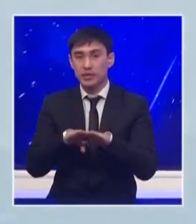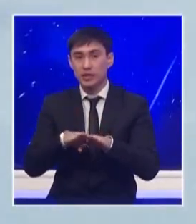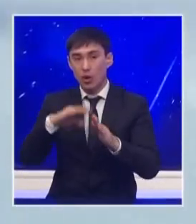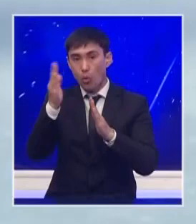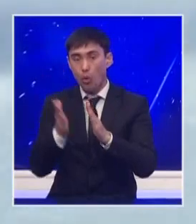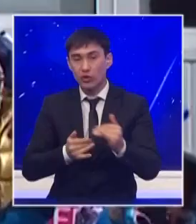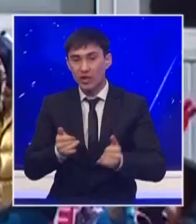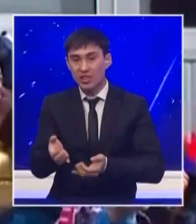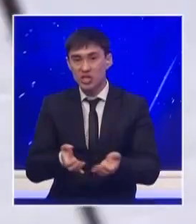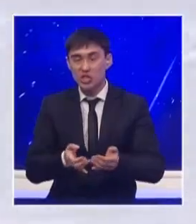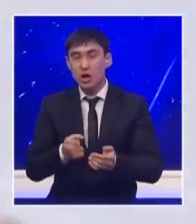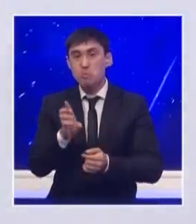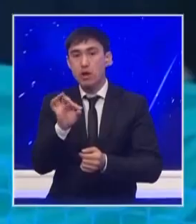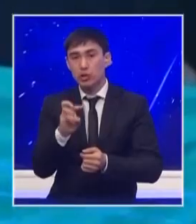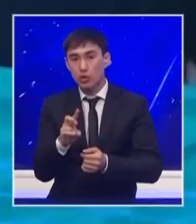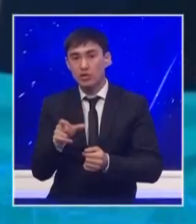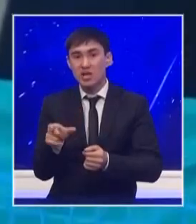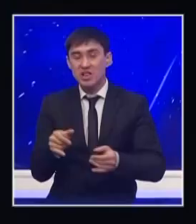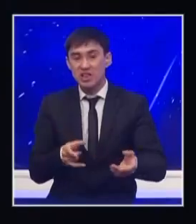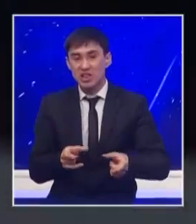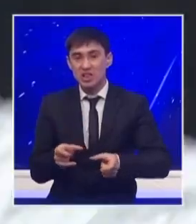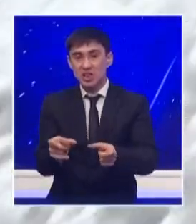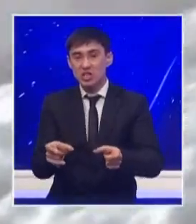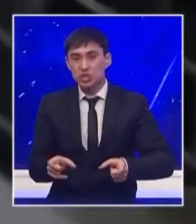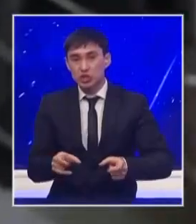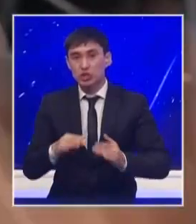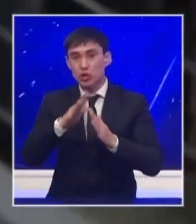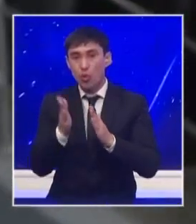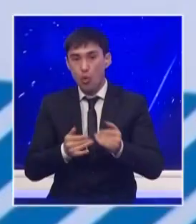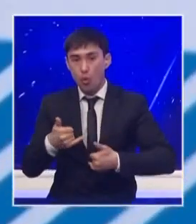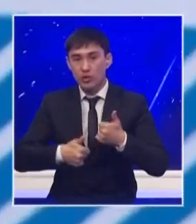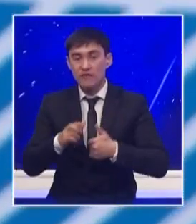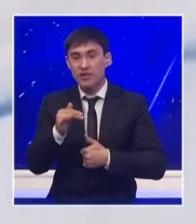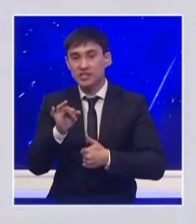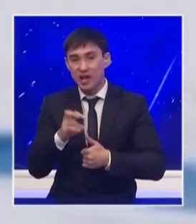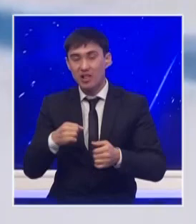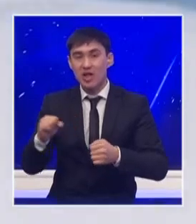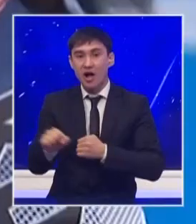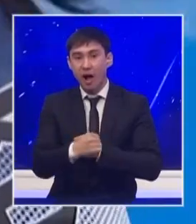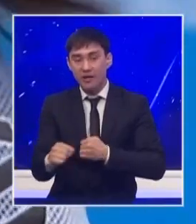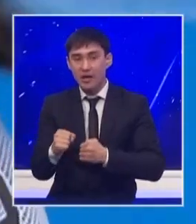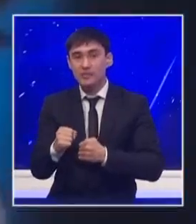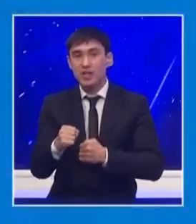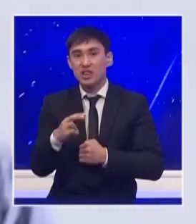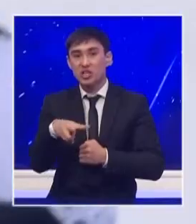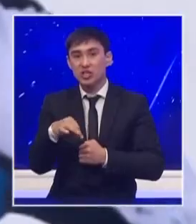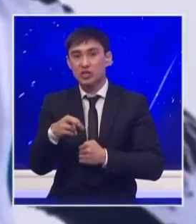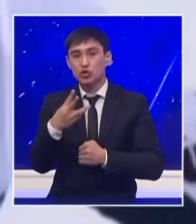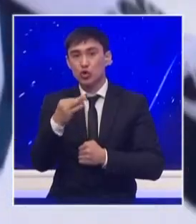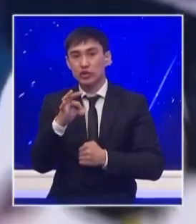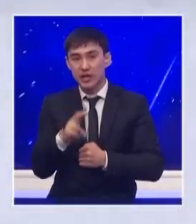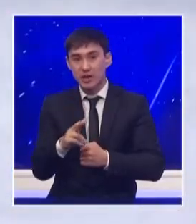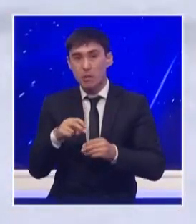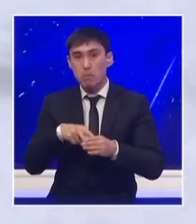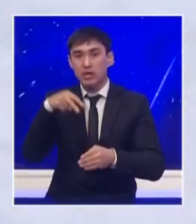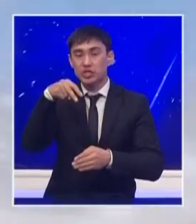как горные лыжи биатлон лыжные гонки кёрлинг фигурное катание Фристайл хоккей лыжное двоеборье шорт-трек